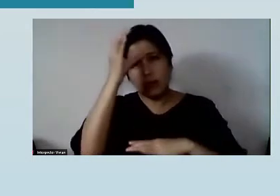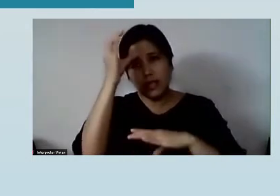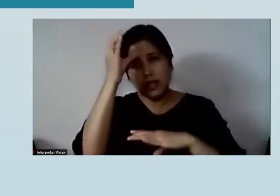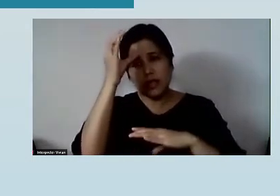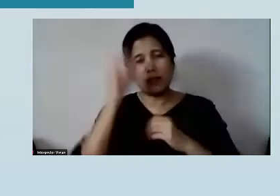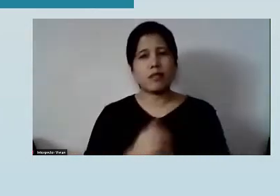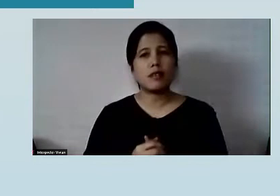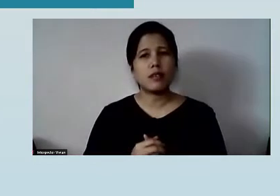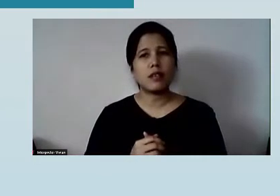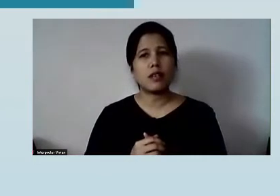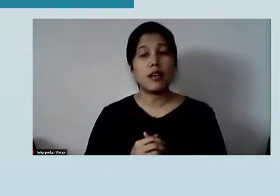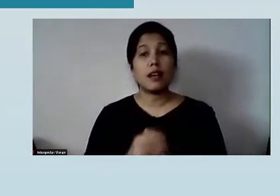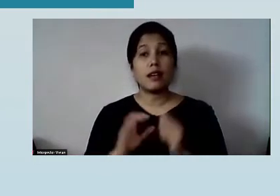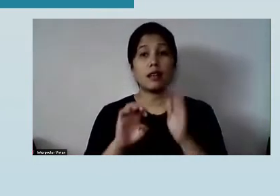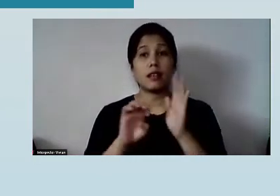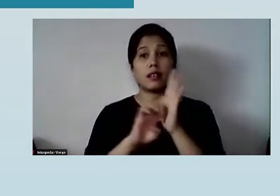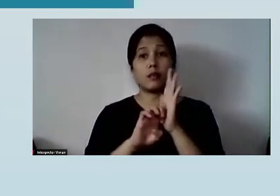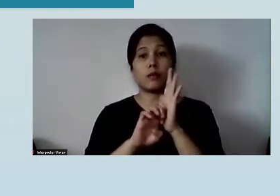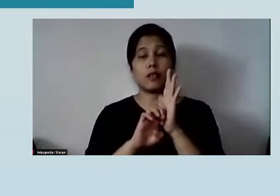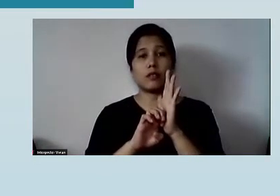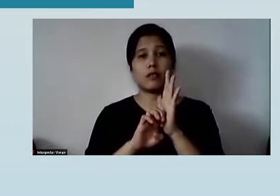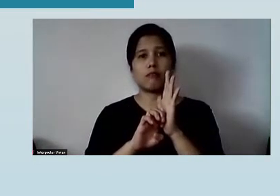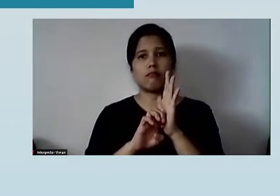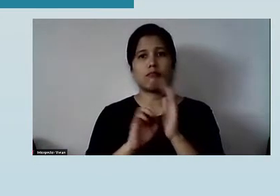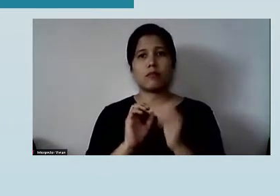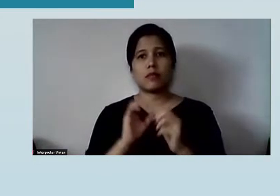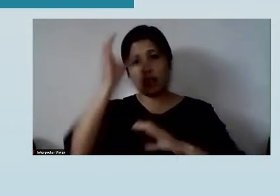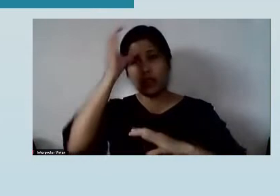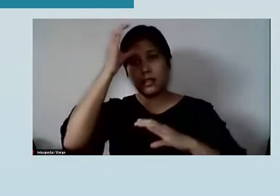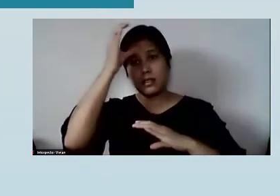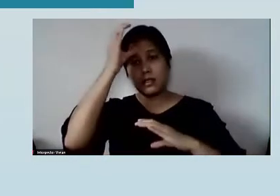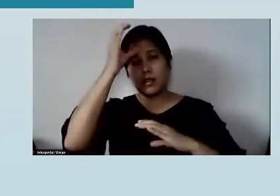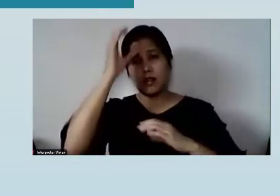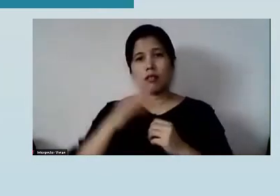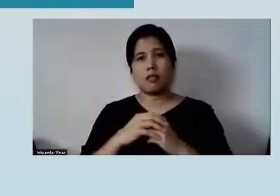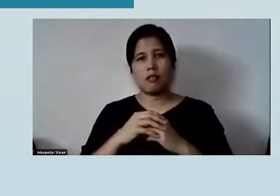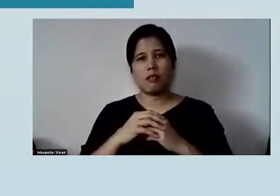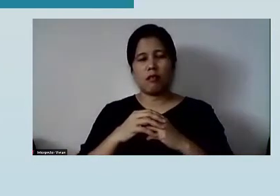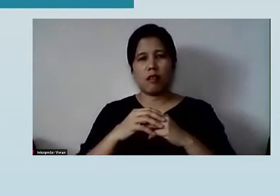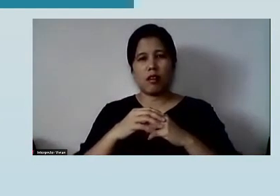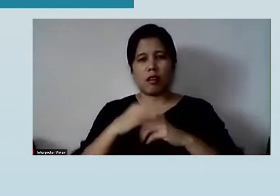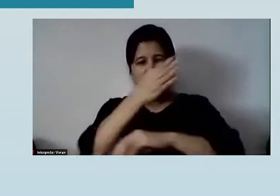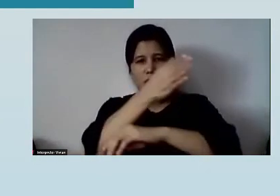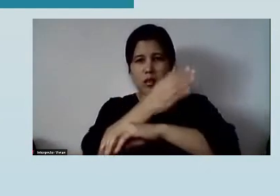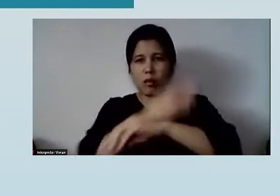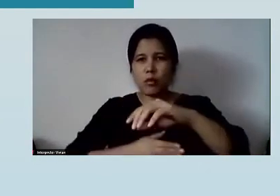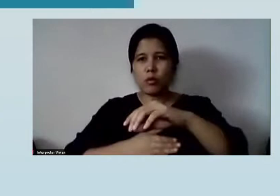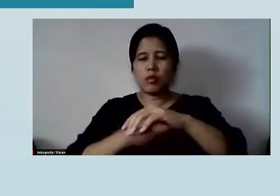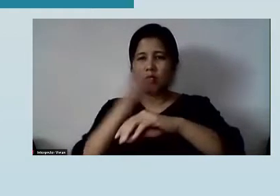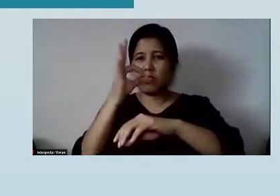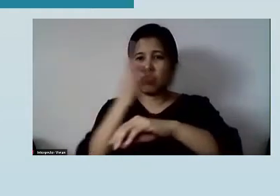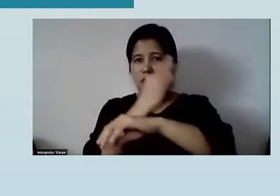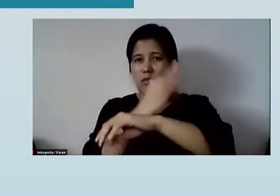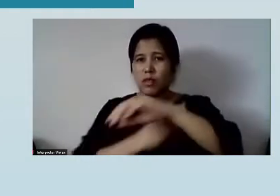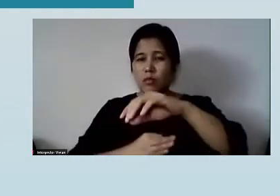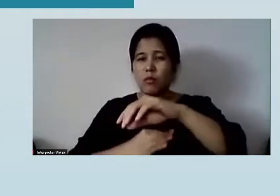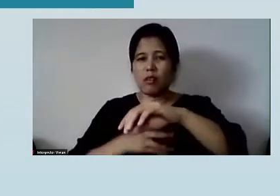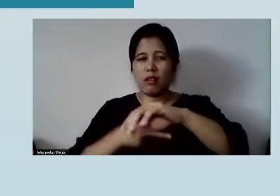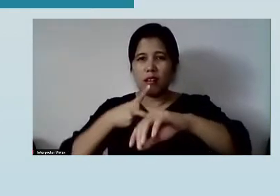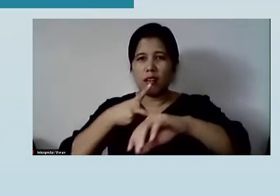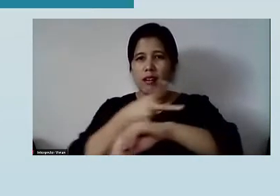pag biktima ka ng cancer, naputulan ka ng paa, ang ilalagay dun sa PWD ID mo